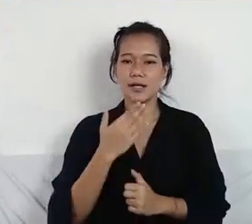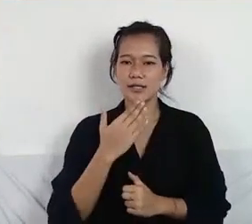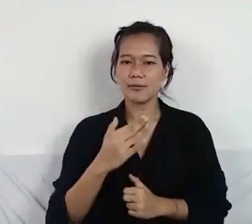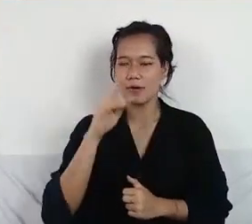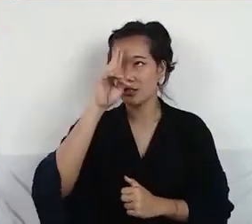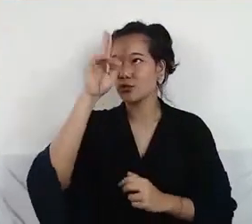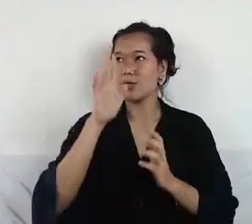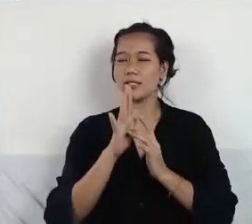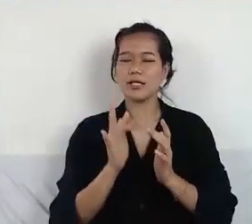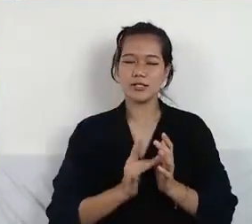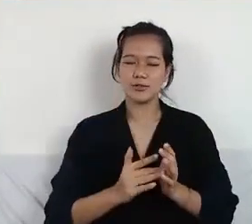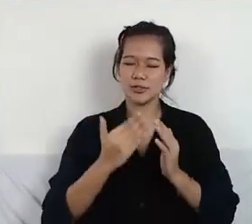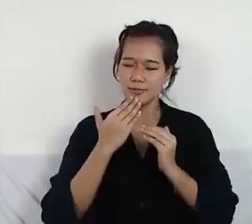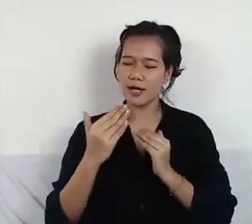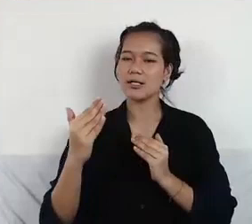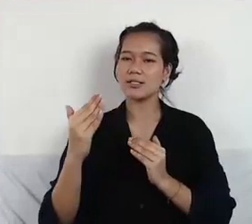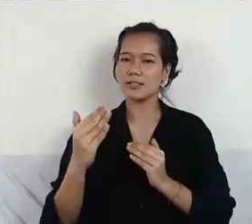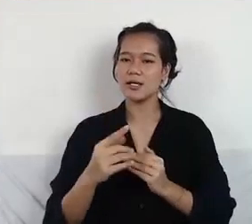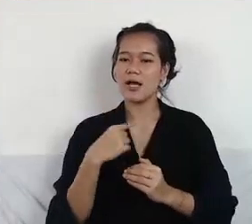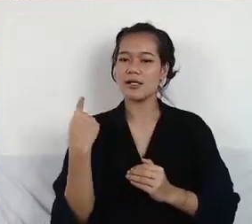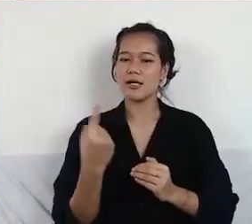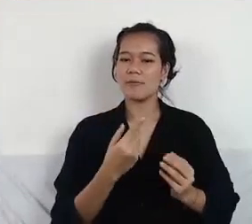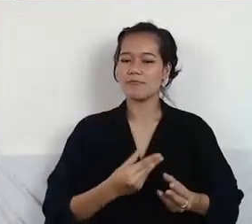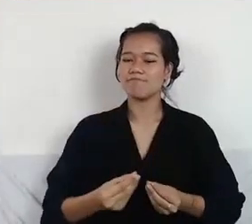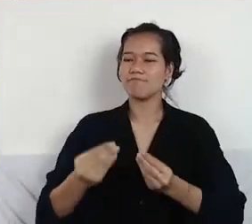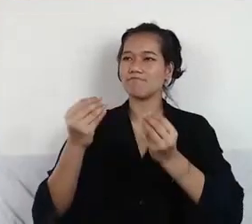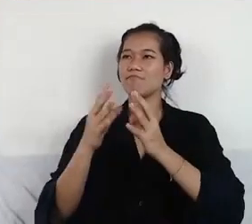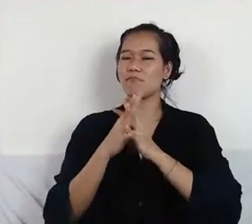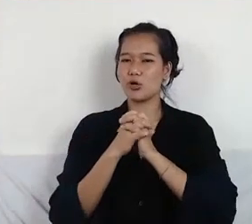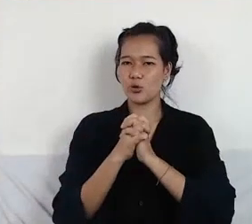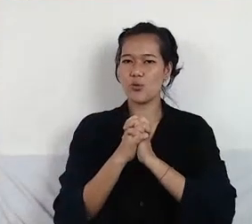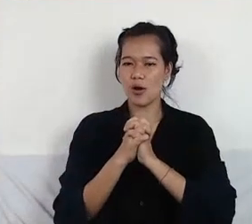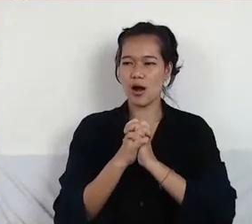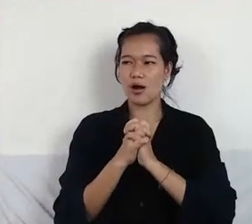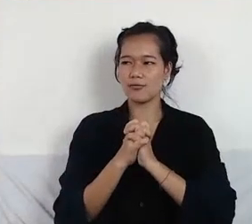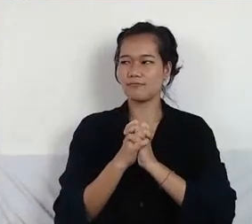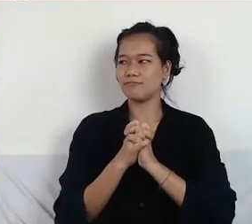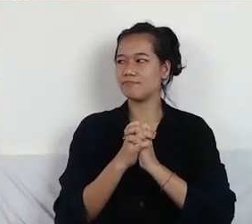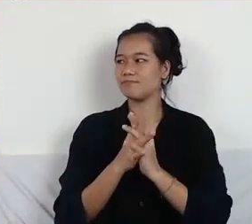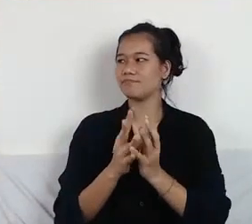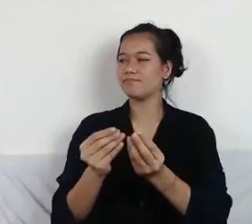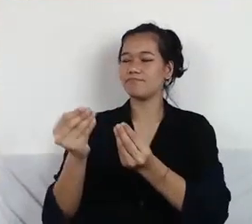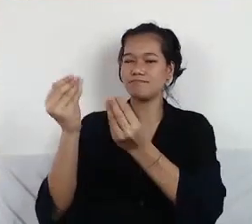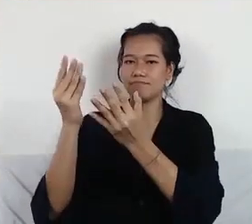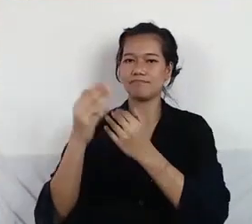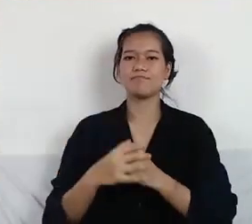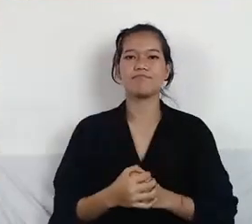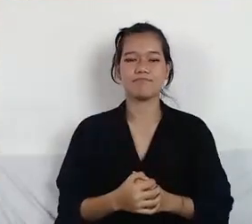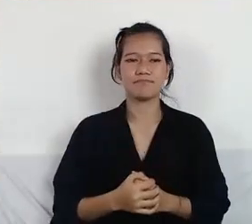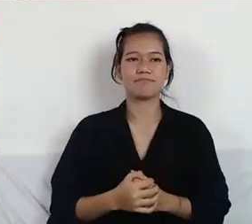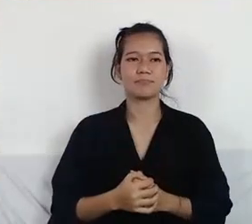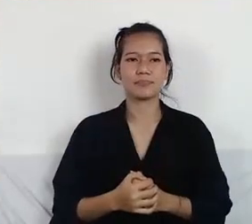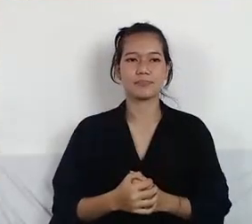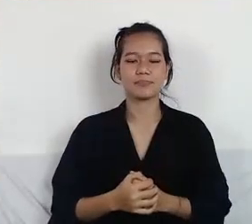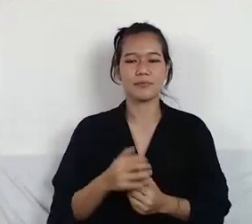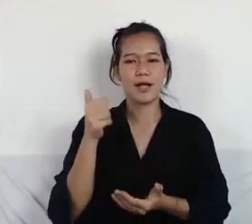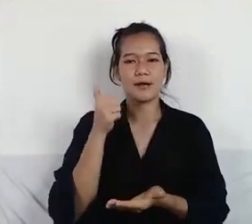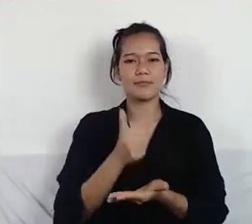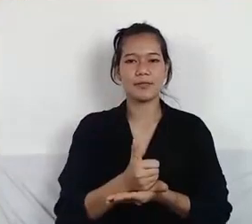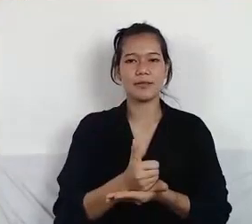Tuhan Yesus, terima kasih. Kami naikkan doa yang jauh dari sempurna ini hanya ke dalam tangan-Mu.